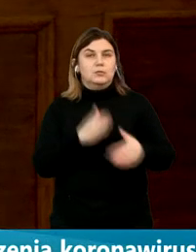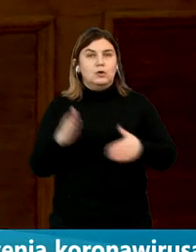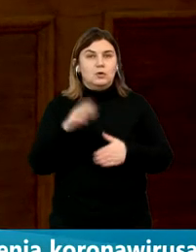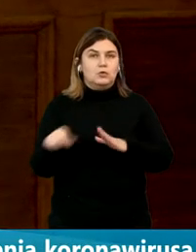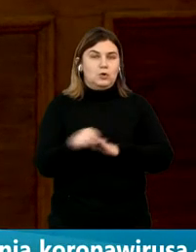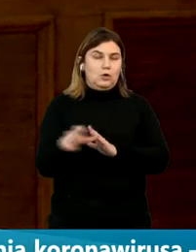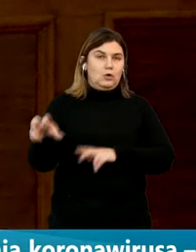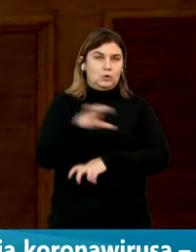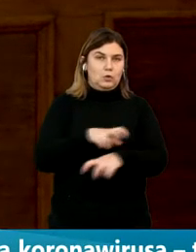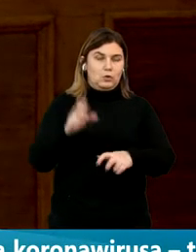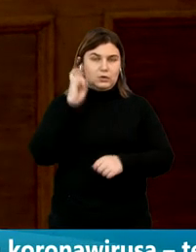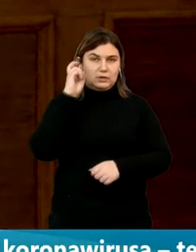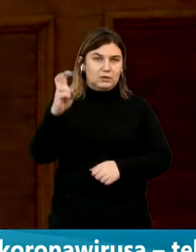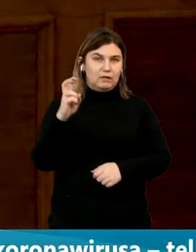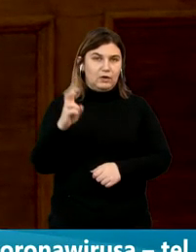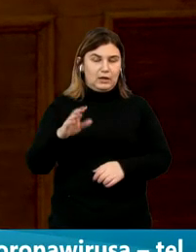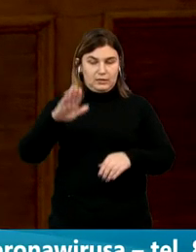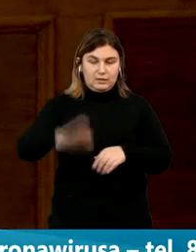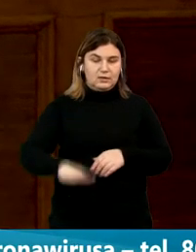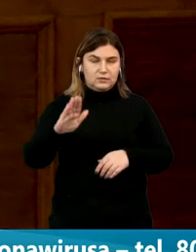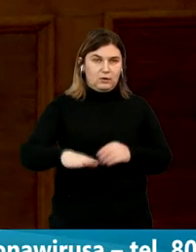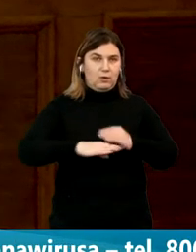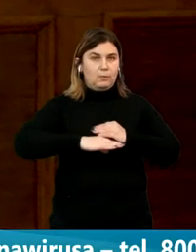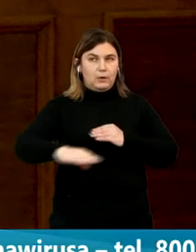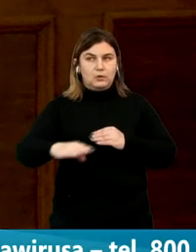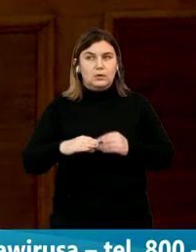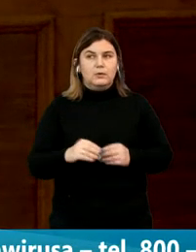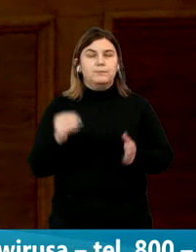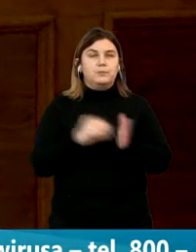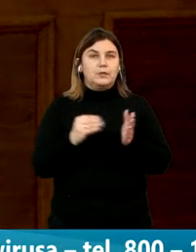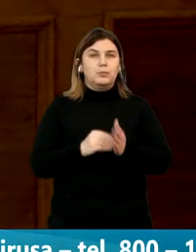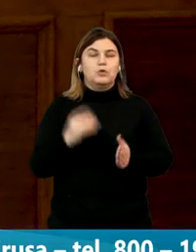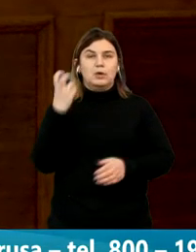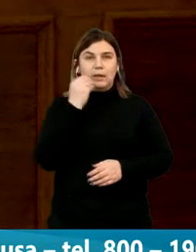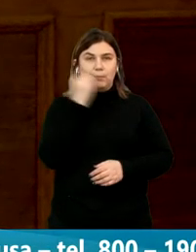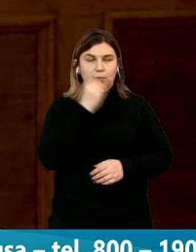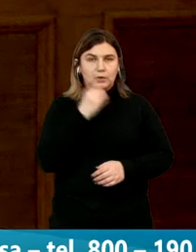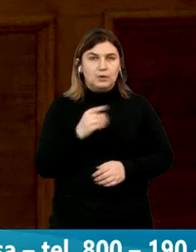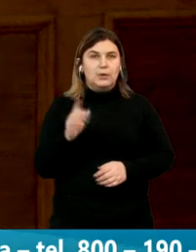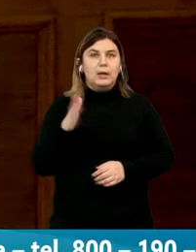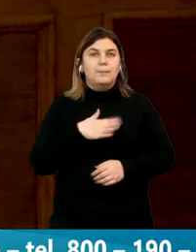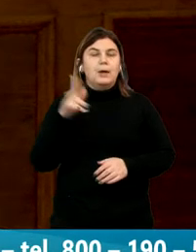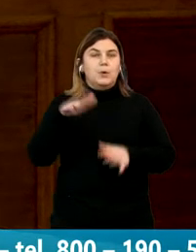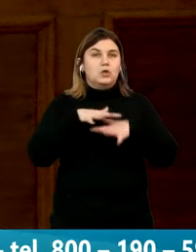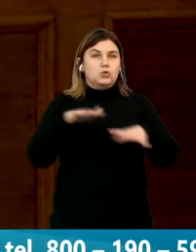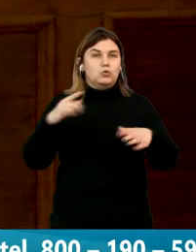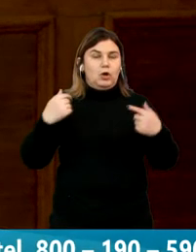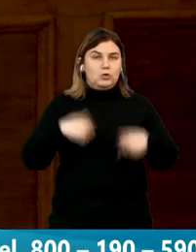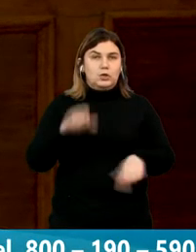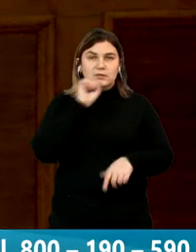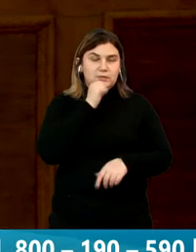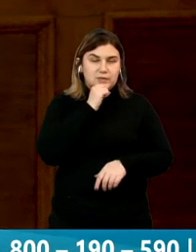ruchu tramwajów niskopodłogowych potrzebnych na Pomorzanach, ponieważ mamy tam sporo osób starszych, mamy tam